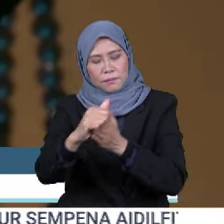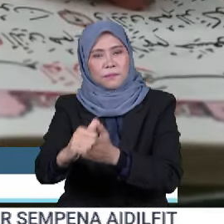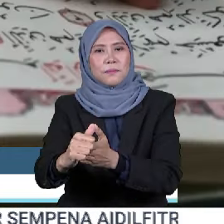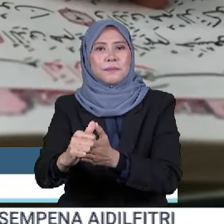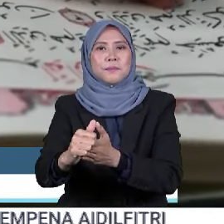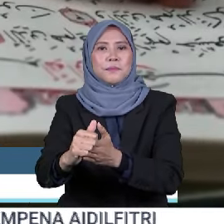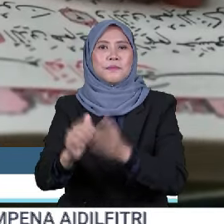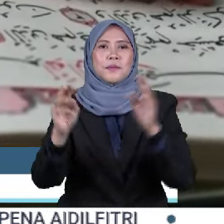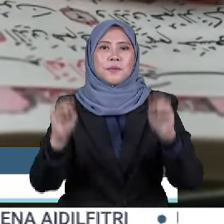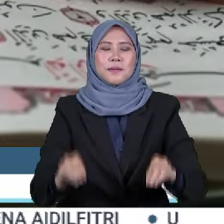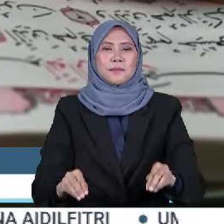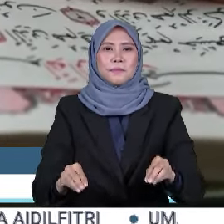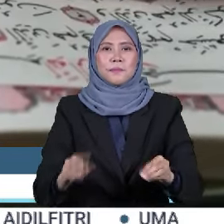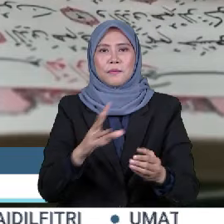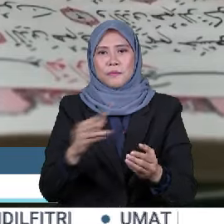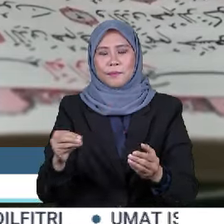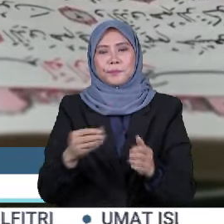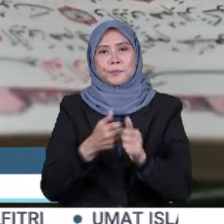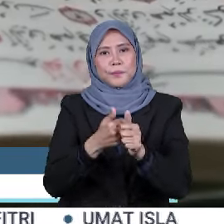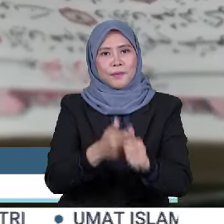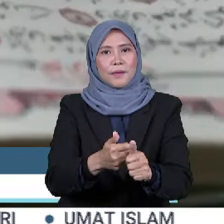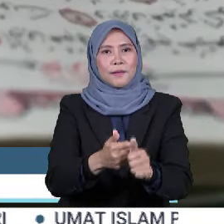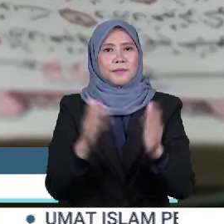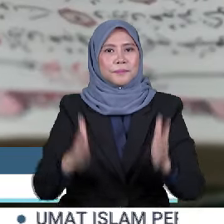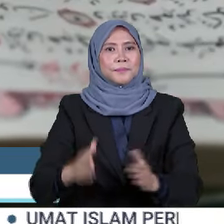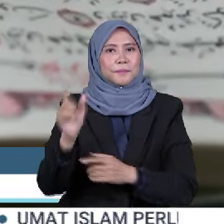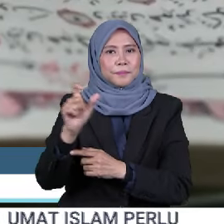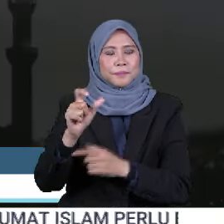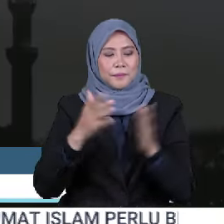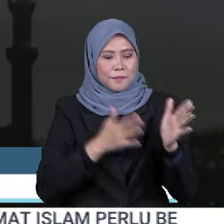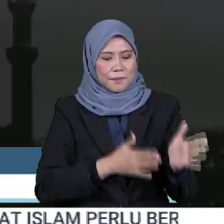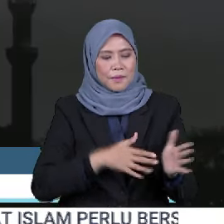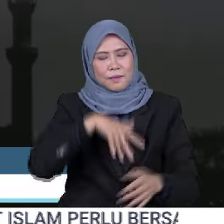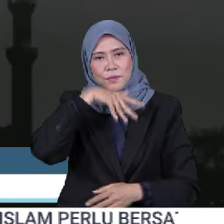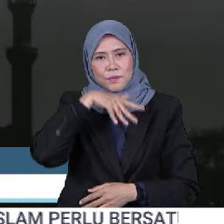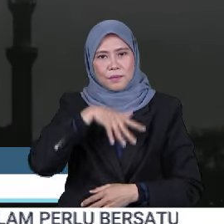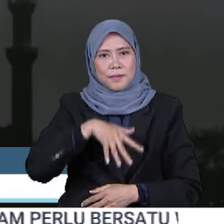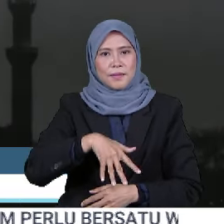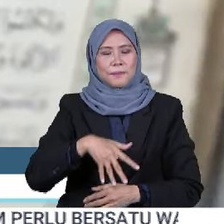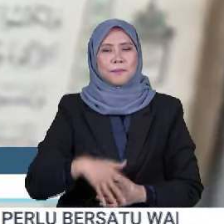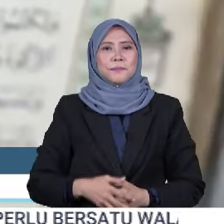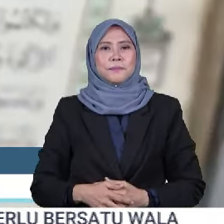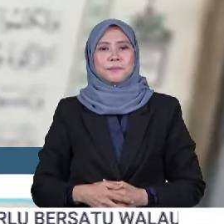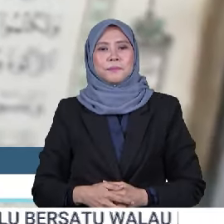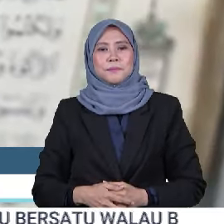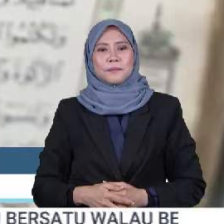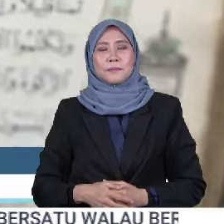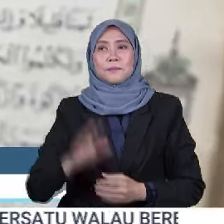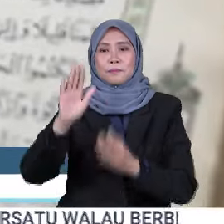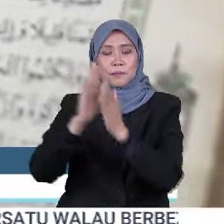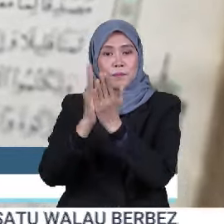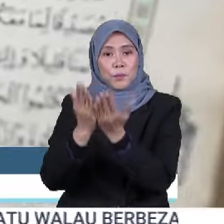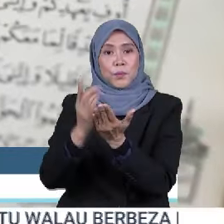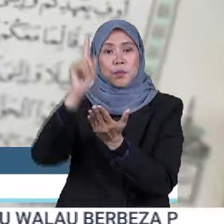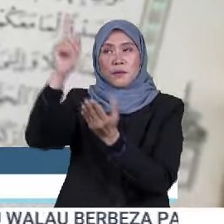manusia dan rujukan utama umat Islam di samping sunnah Rasulullah sallallahu alaihi wasallam. Penurunan